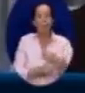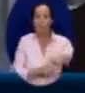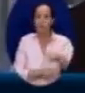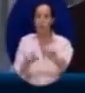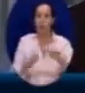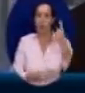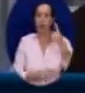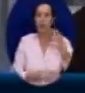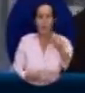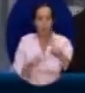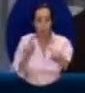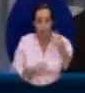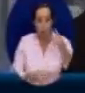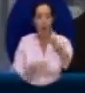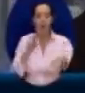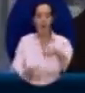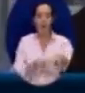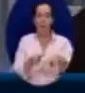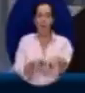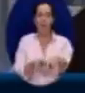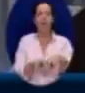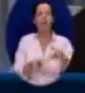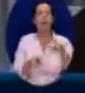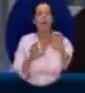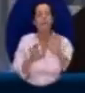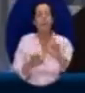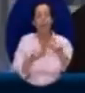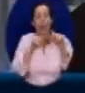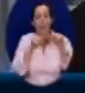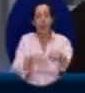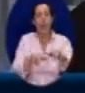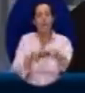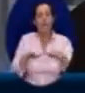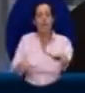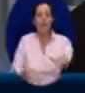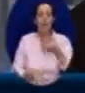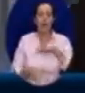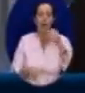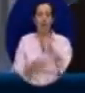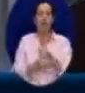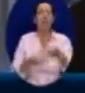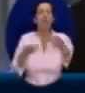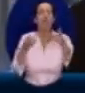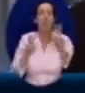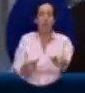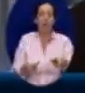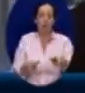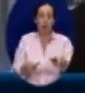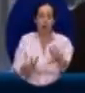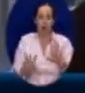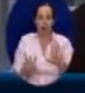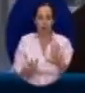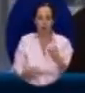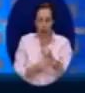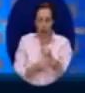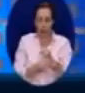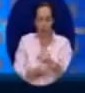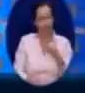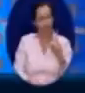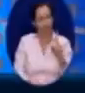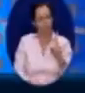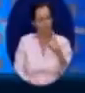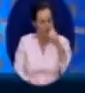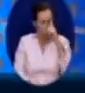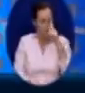לא יקרה, שאם זה קורה לטפל בזה, וליצור את התנאים לסביבת עבודה שתאפשר את זה כמה שפחות. אבל חברת הכנסת מיכאלי, את